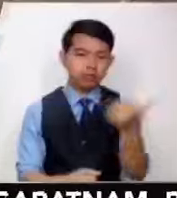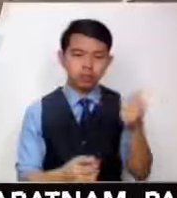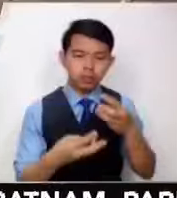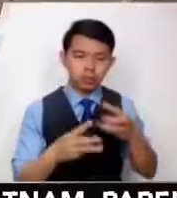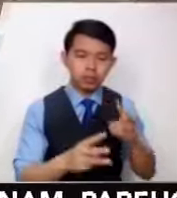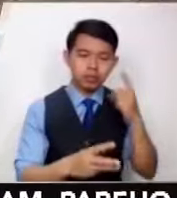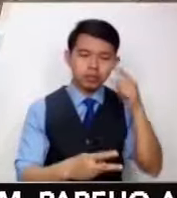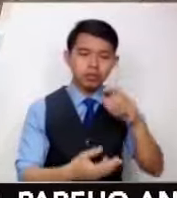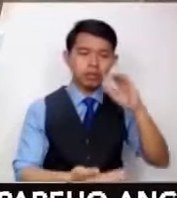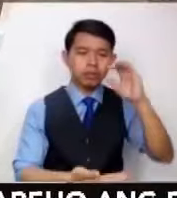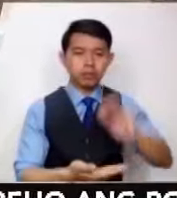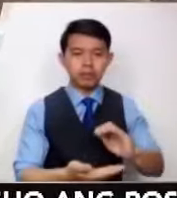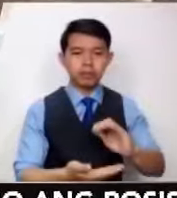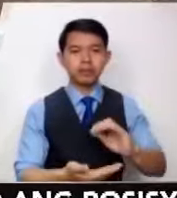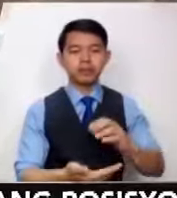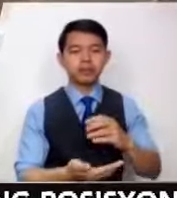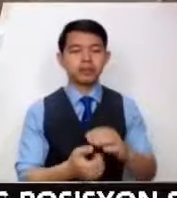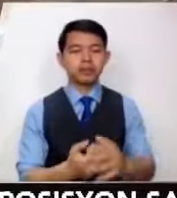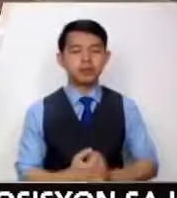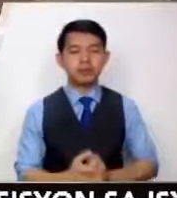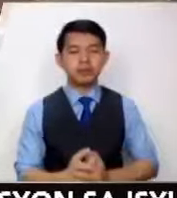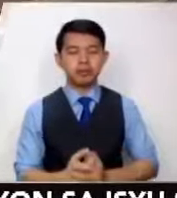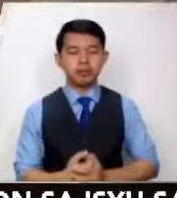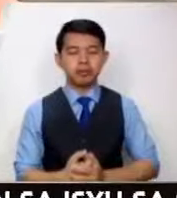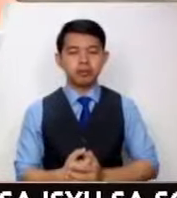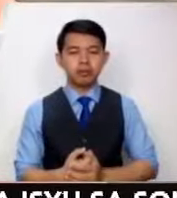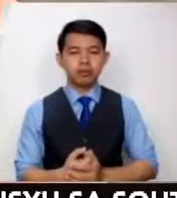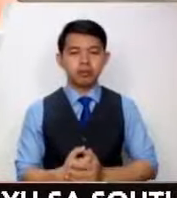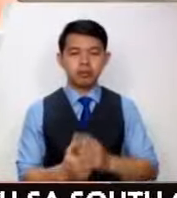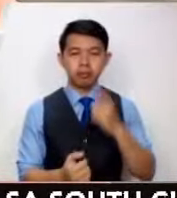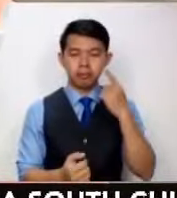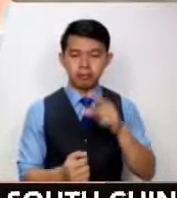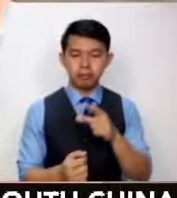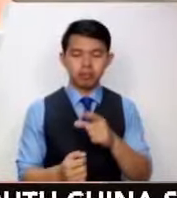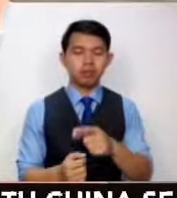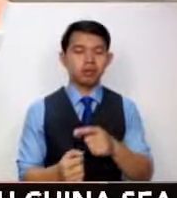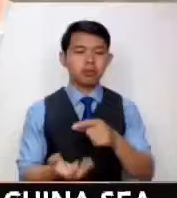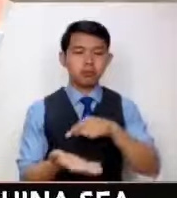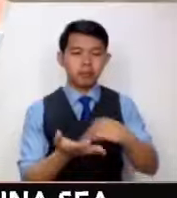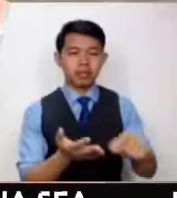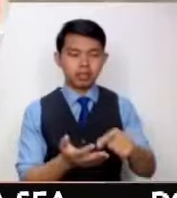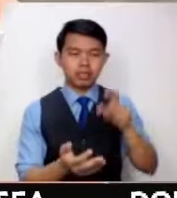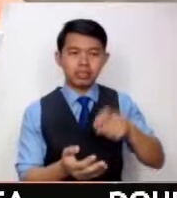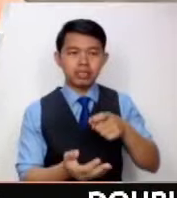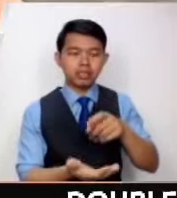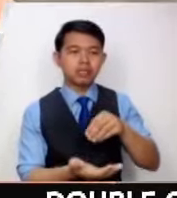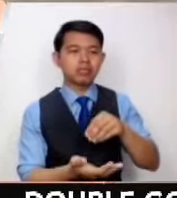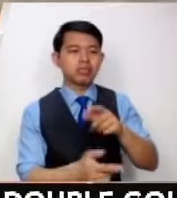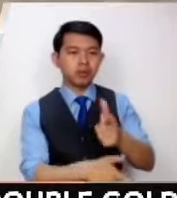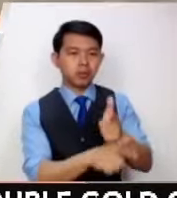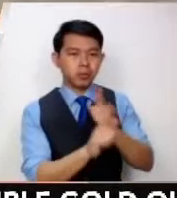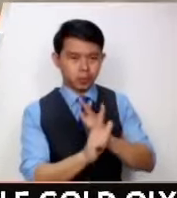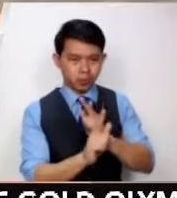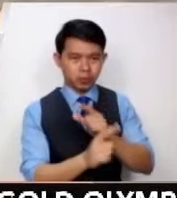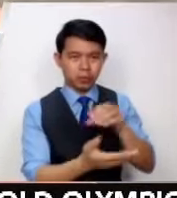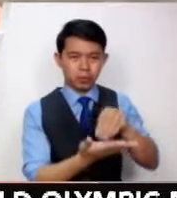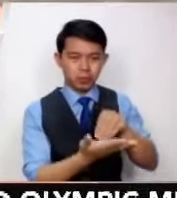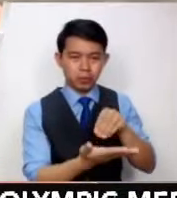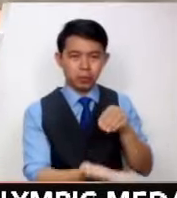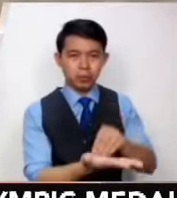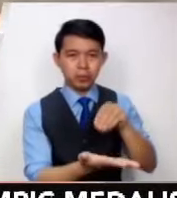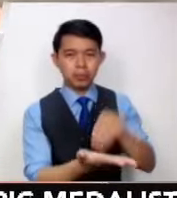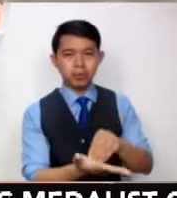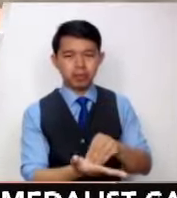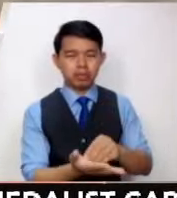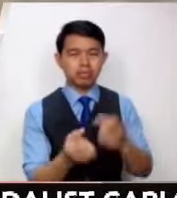Para mapagdugtong ang mga gastos, kailangan ng umutang. Marami na talagang utang eh. Awat halos ang sinasahod namin, ibayad na